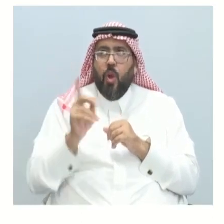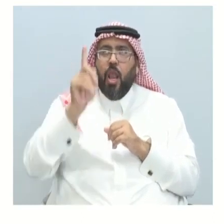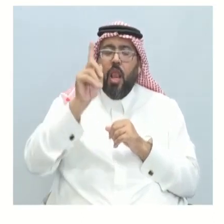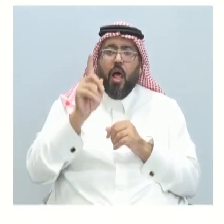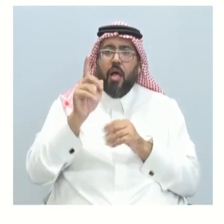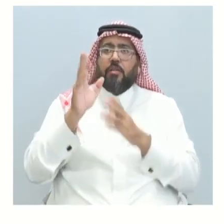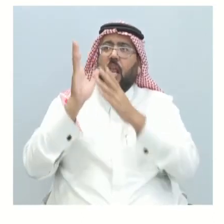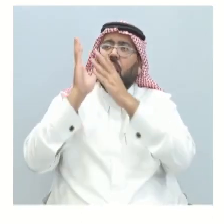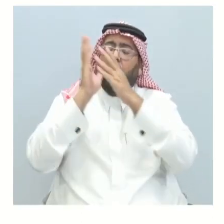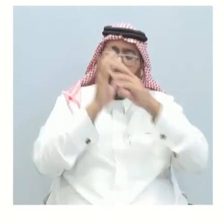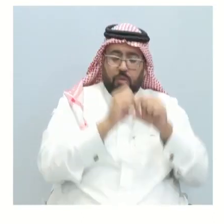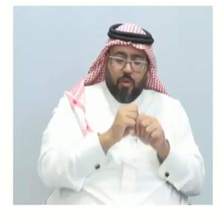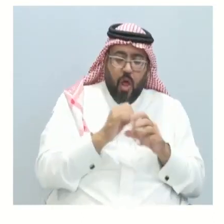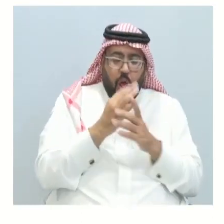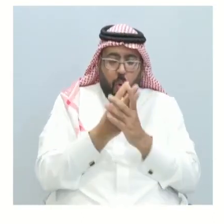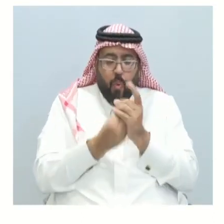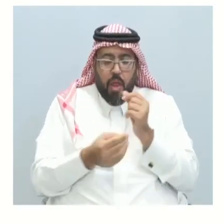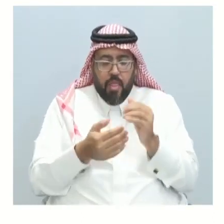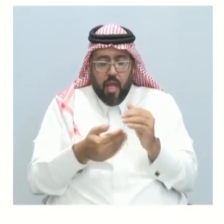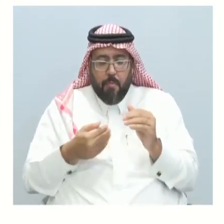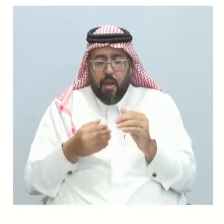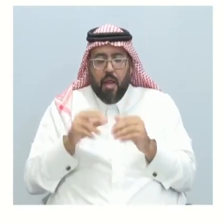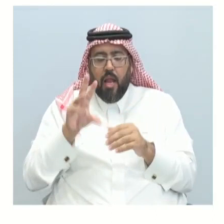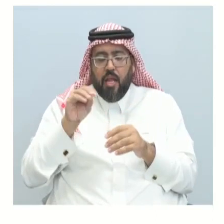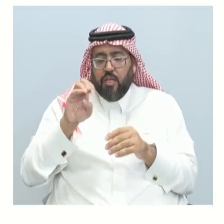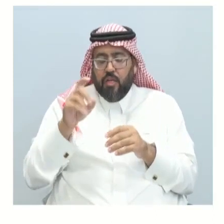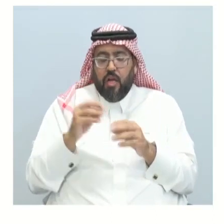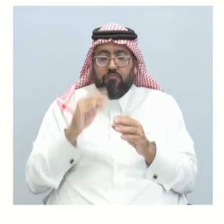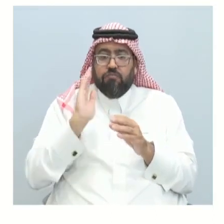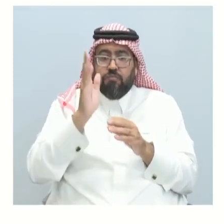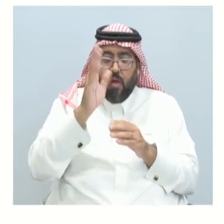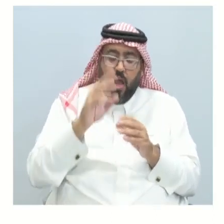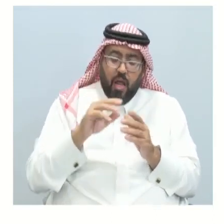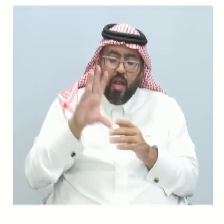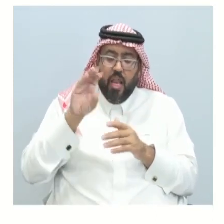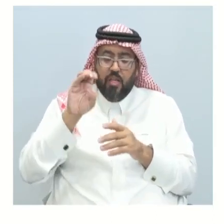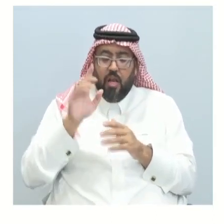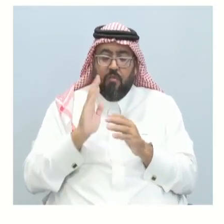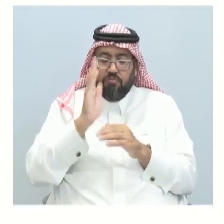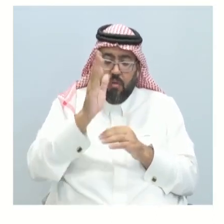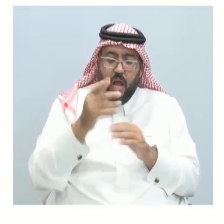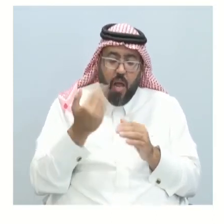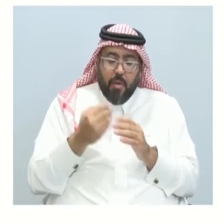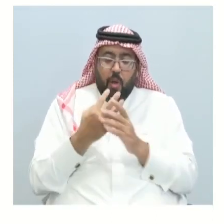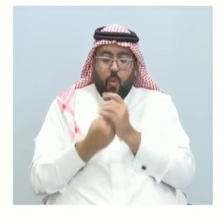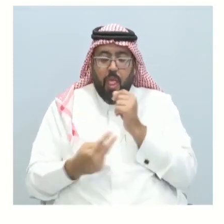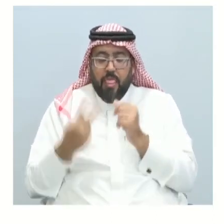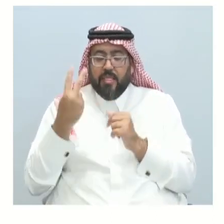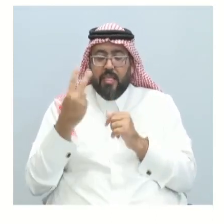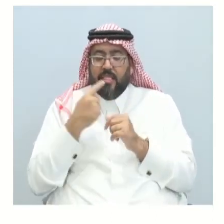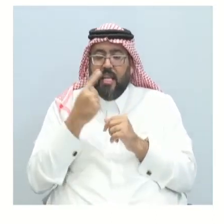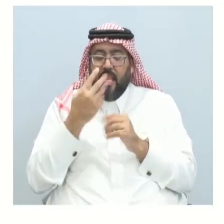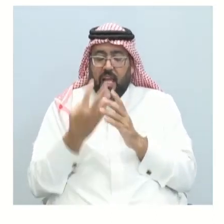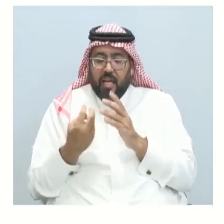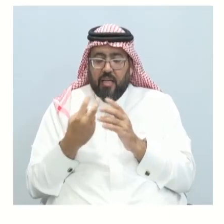الله عليه وسلم ولد قبل الهجره بسنتين ولد قبل الهجره بسنتين دعاله النبي صلى الله